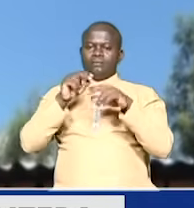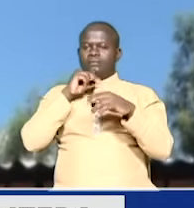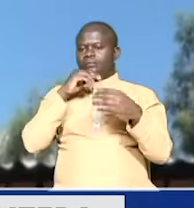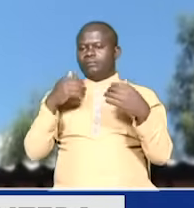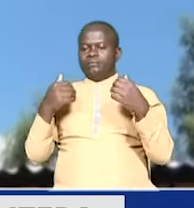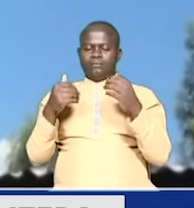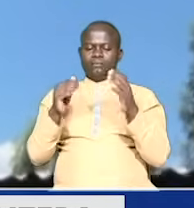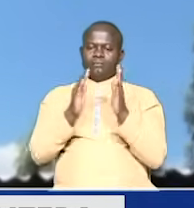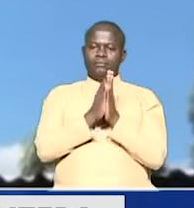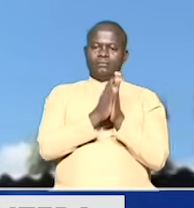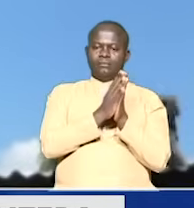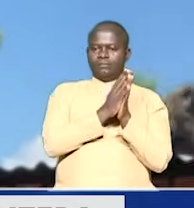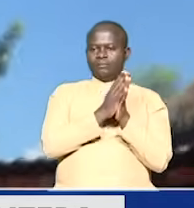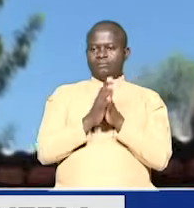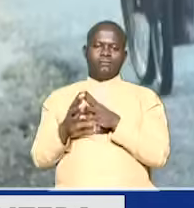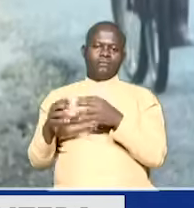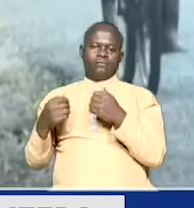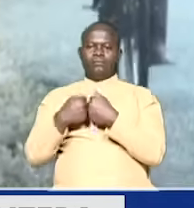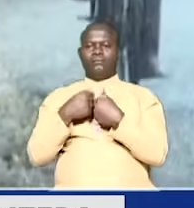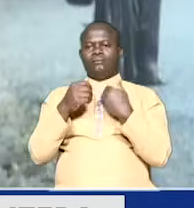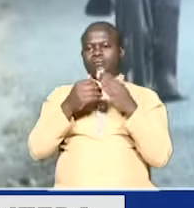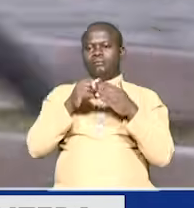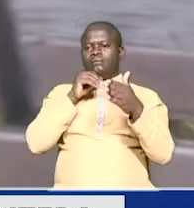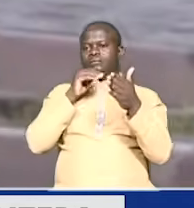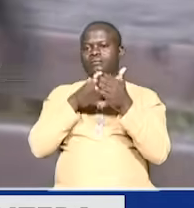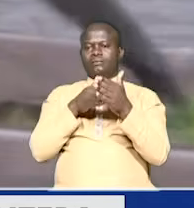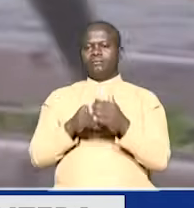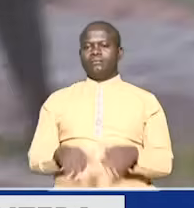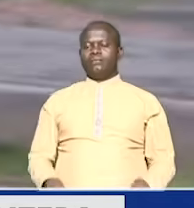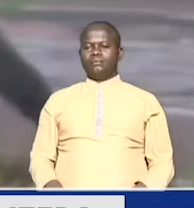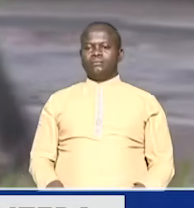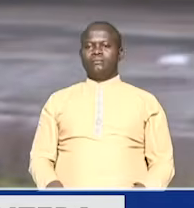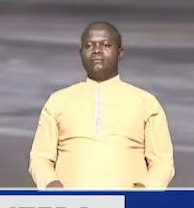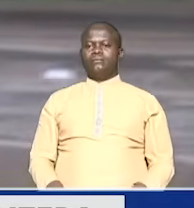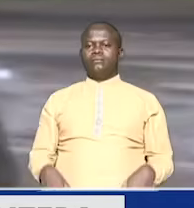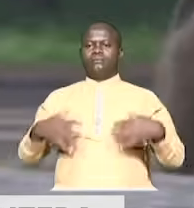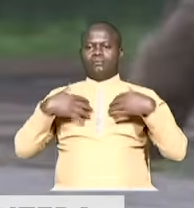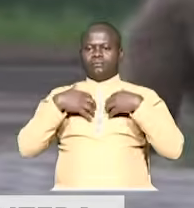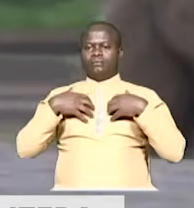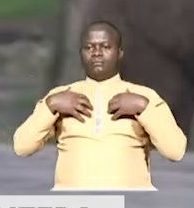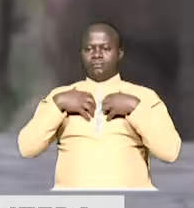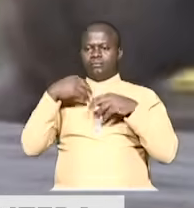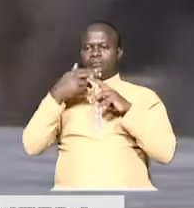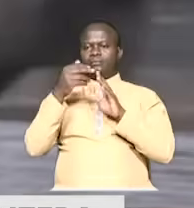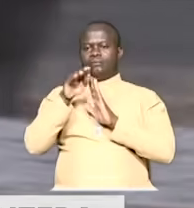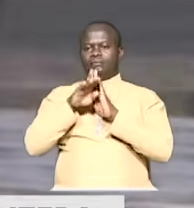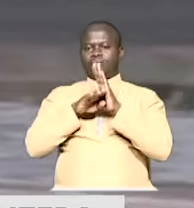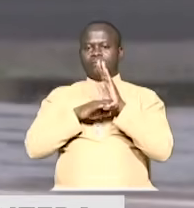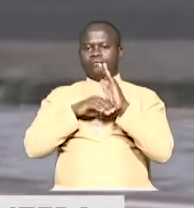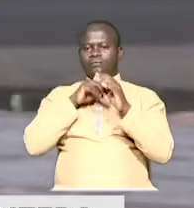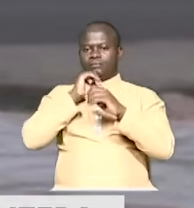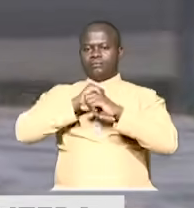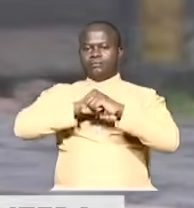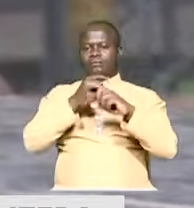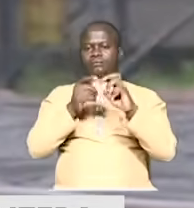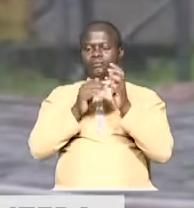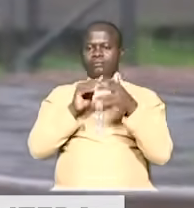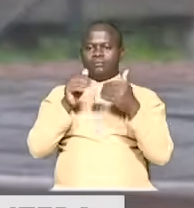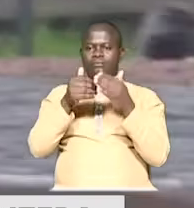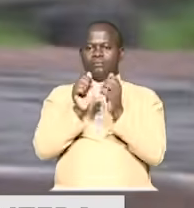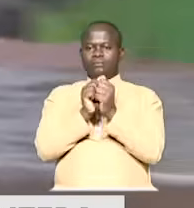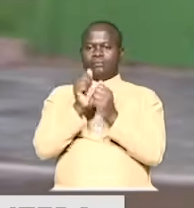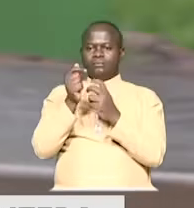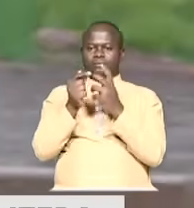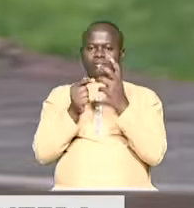nyera abaturage kubangamira nabyo bitabangamiye abaturage. Ibitera biri mu nyamaswa ziri ku rutonde rw'inyamaswa zitarindwa, ariko kandi ibi